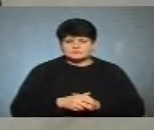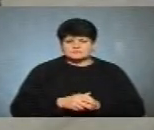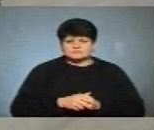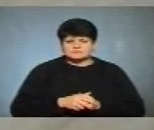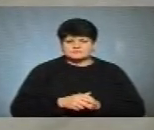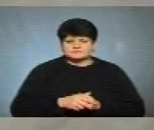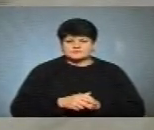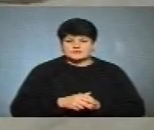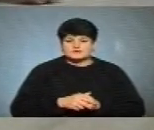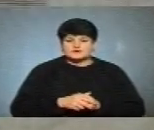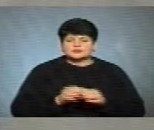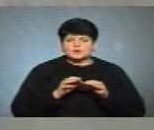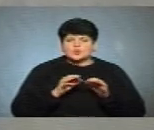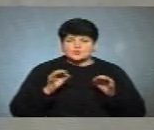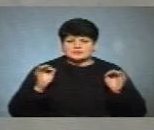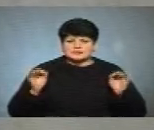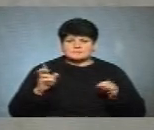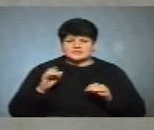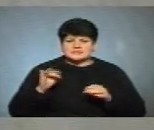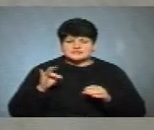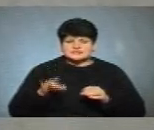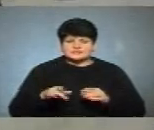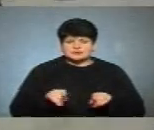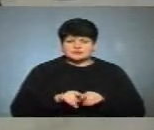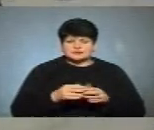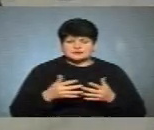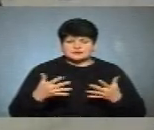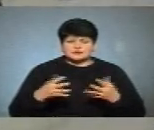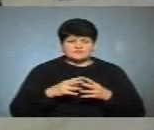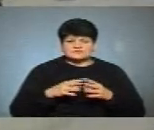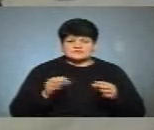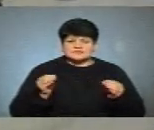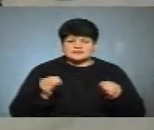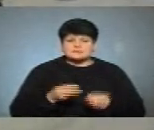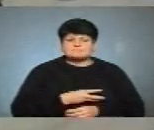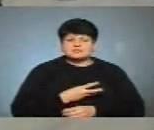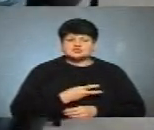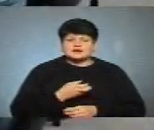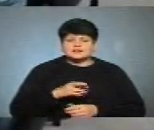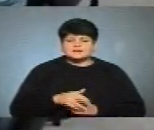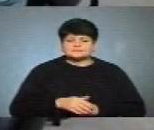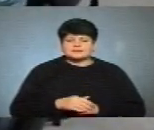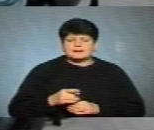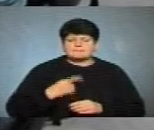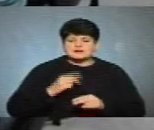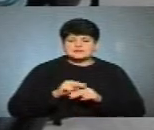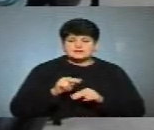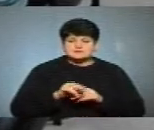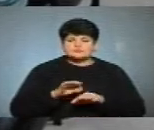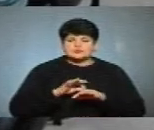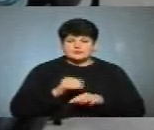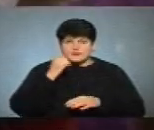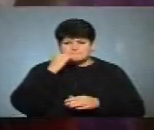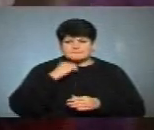для бісеру, бісер ось такий, і все, і бажання. Майстер-клас проводить